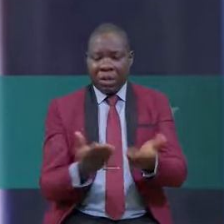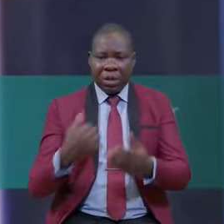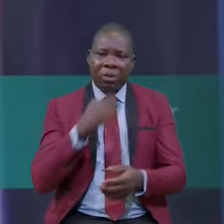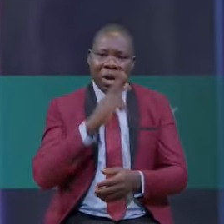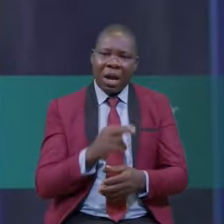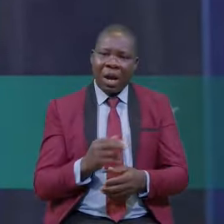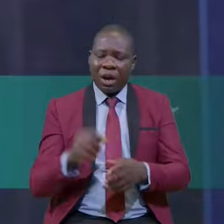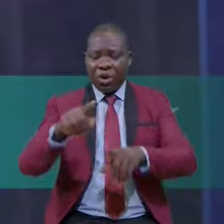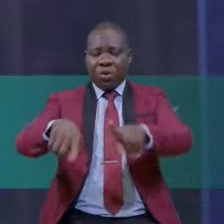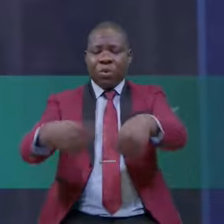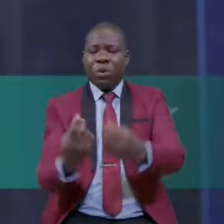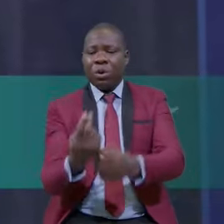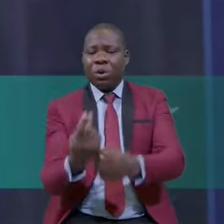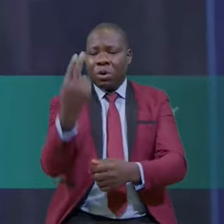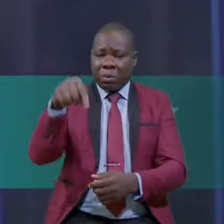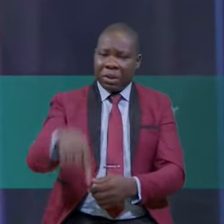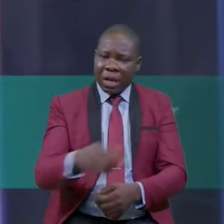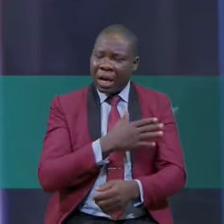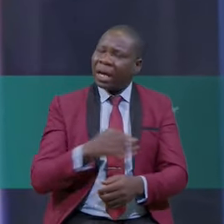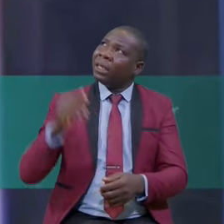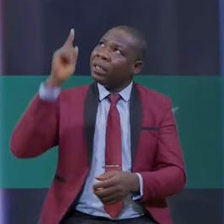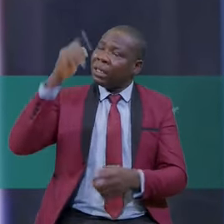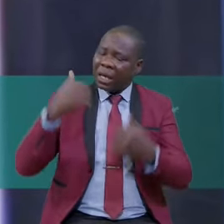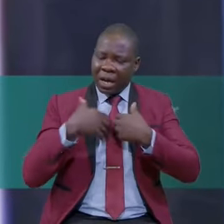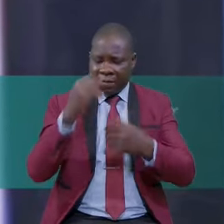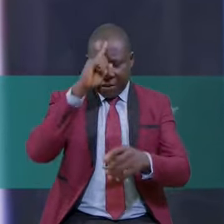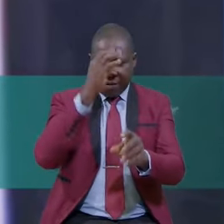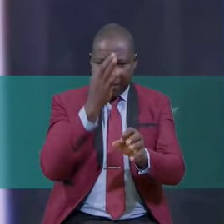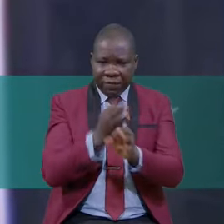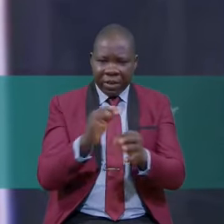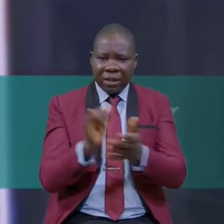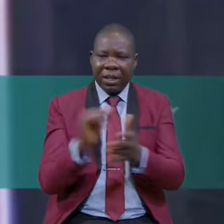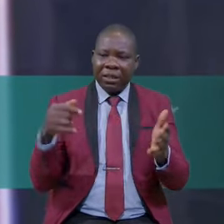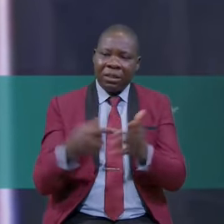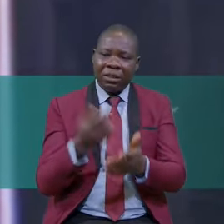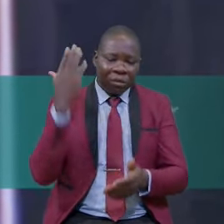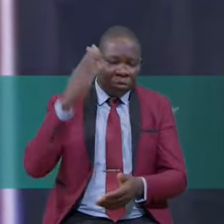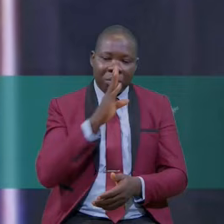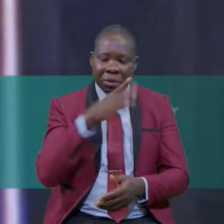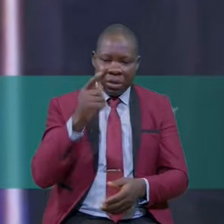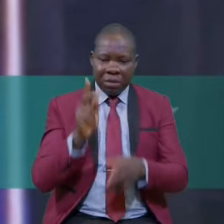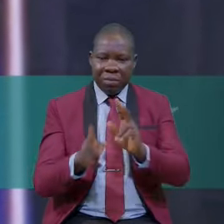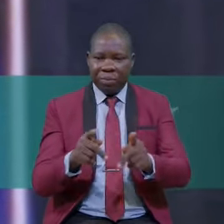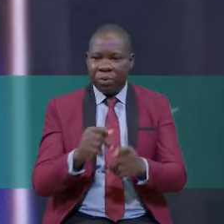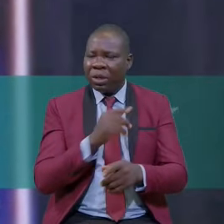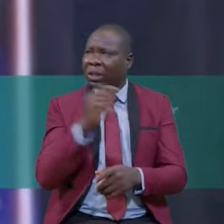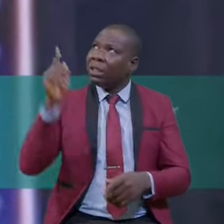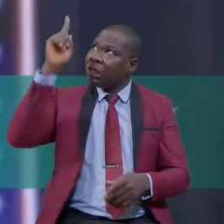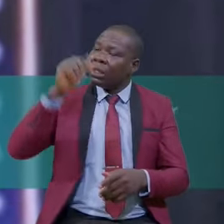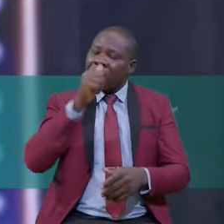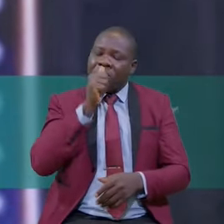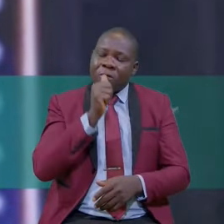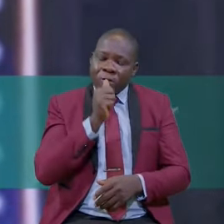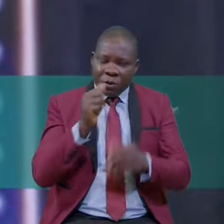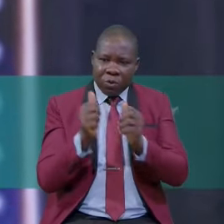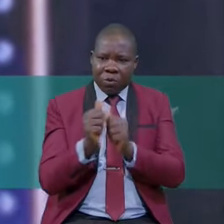Mais il avait la foi que ce sont ces gens-là. Et il avait patience. Il l'a supporté, il a enduré avec eux,